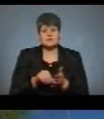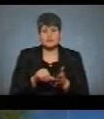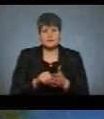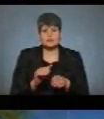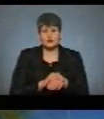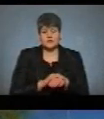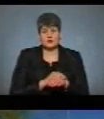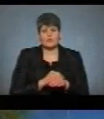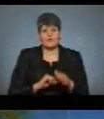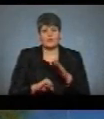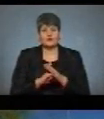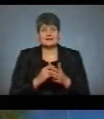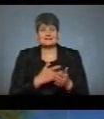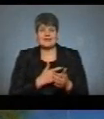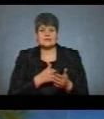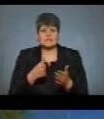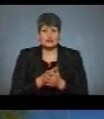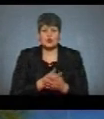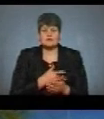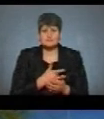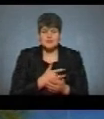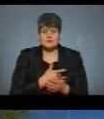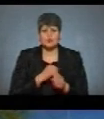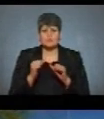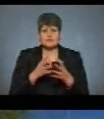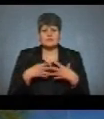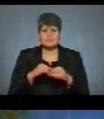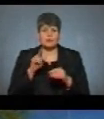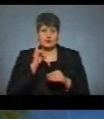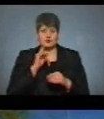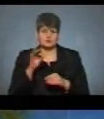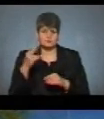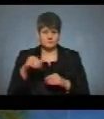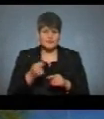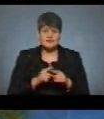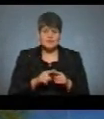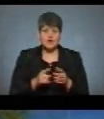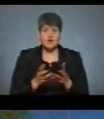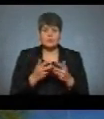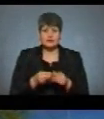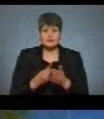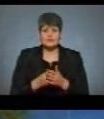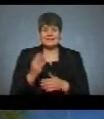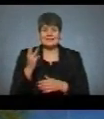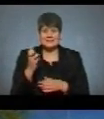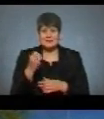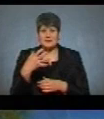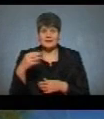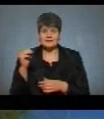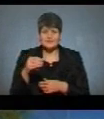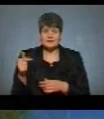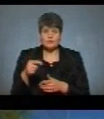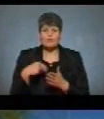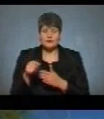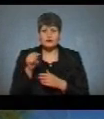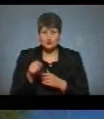фонду «Серце до серця» та управління сім'ї та молоді облдержадміністрації. Це обладнання вартує 315 тисяч гривень. Закупили його за кошти,